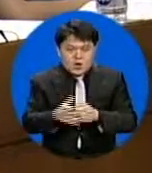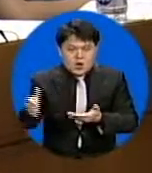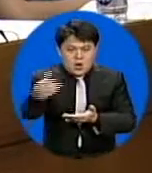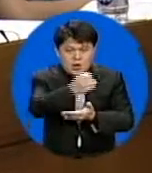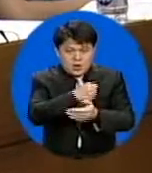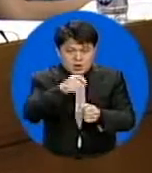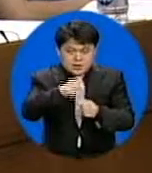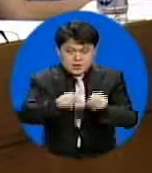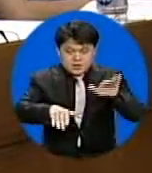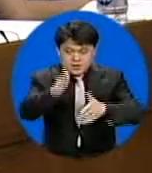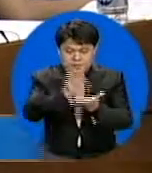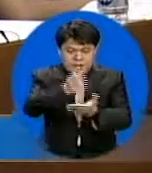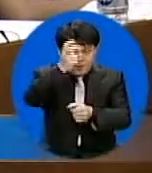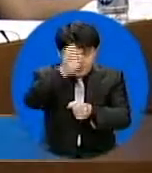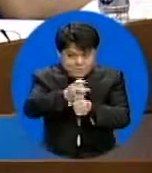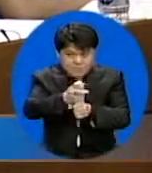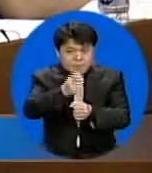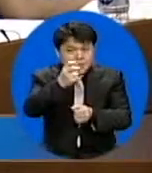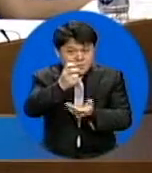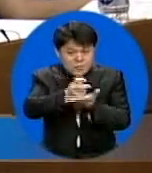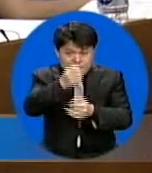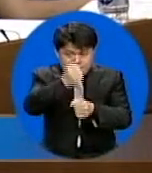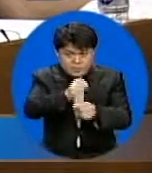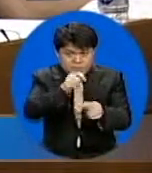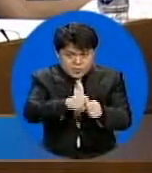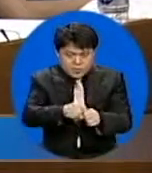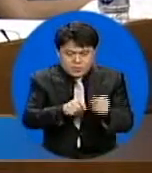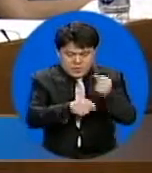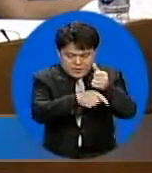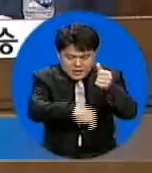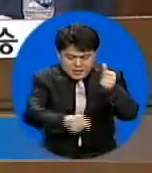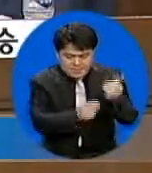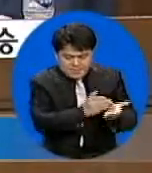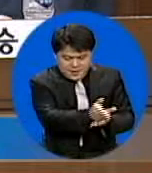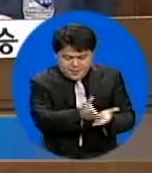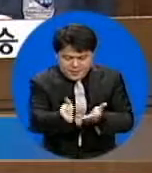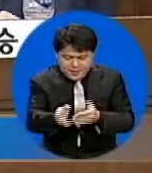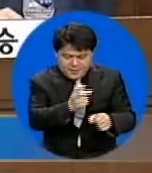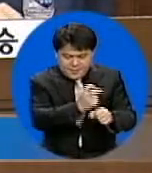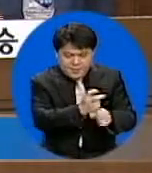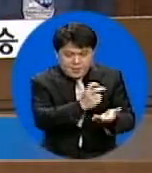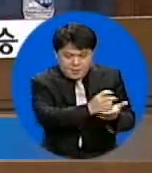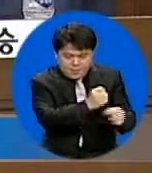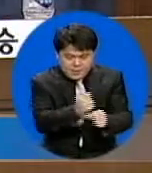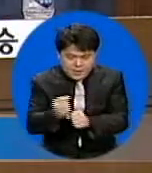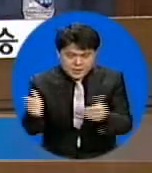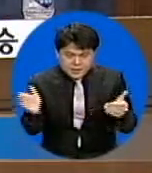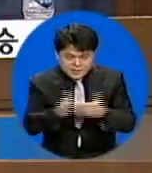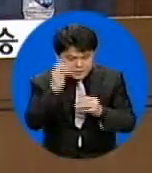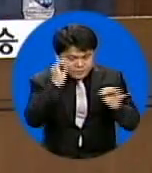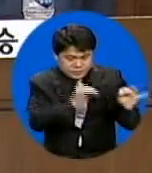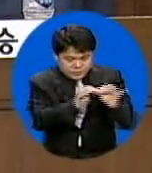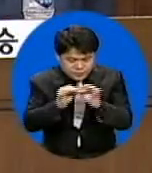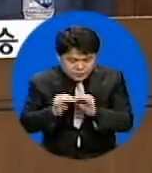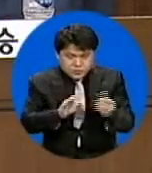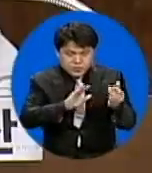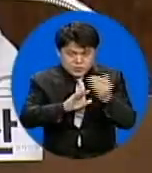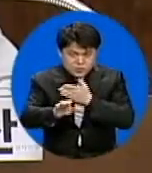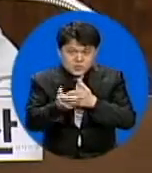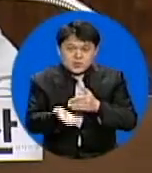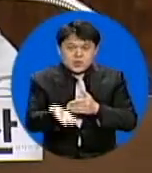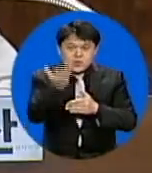차별금지법 제정을 위해 우선 개별법 제정을 통한 공감대 형성을 바탕으로 전략적 입법화하자는 의견도